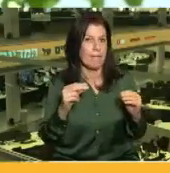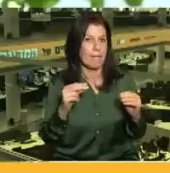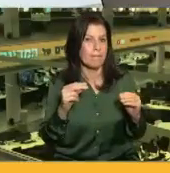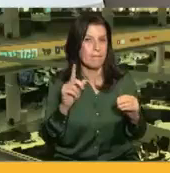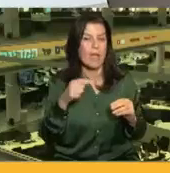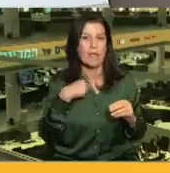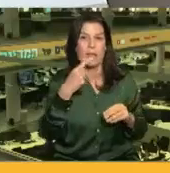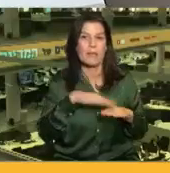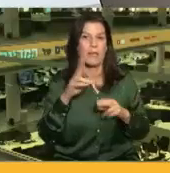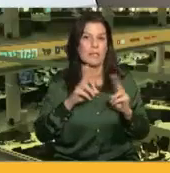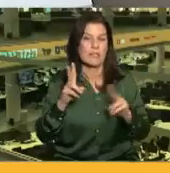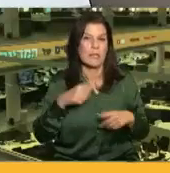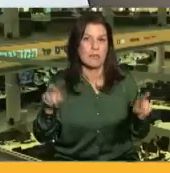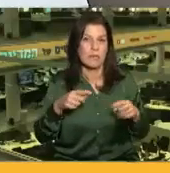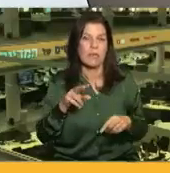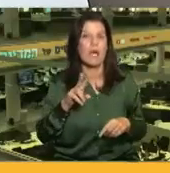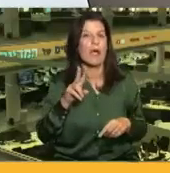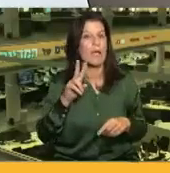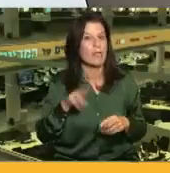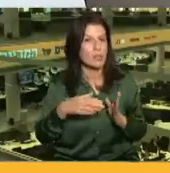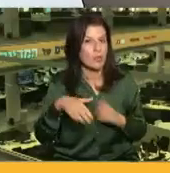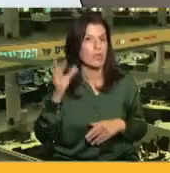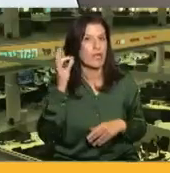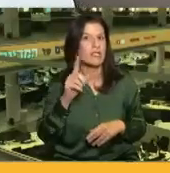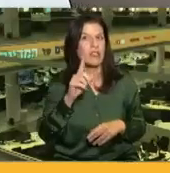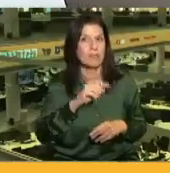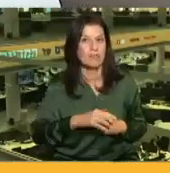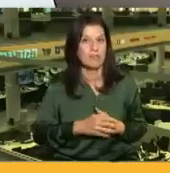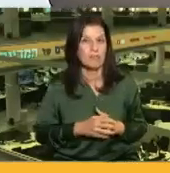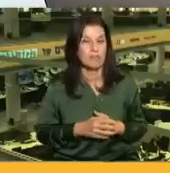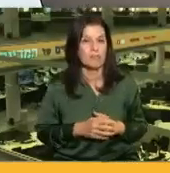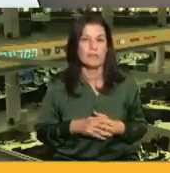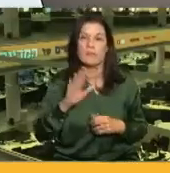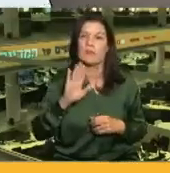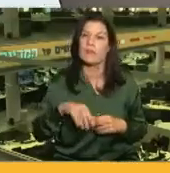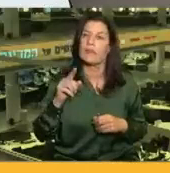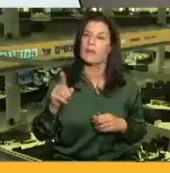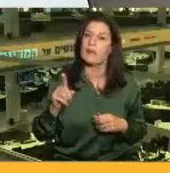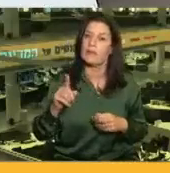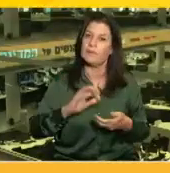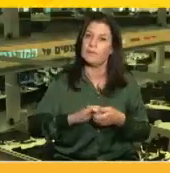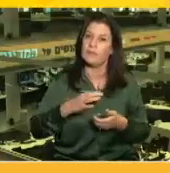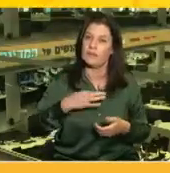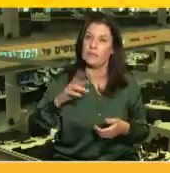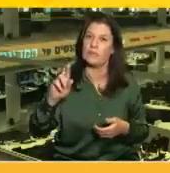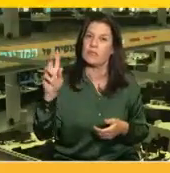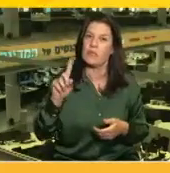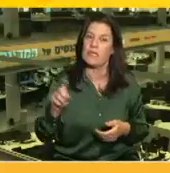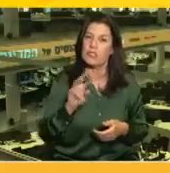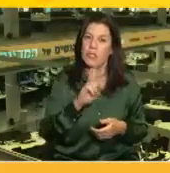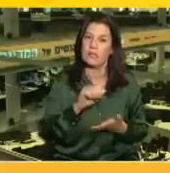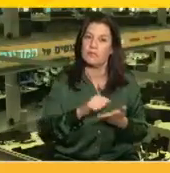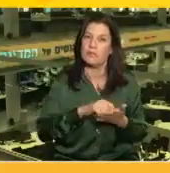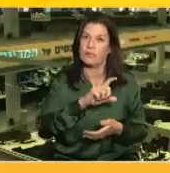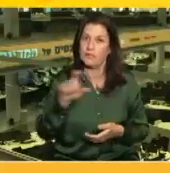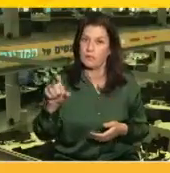תעשיית המוזיקה. יש יותר נשים, 51. רק רוצה להזכיר שגם עמיתנו היקר רז שכניק וידיעות אחרונות ניסו להניע